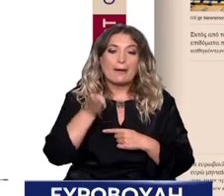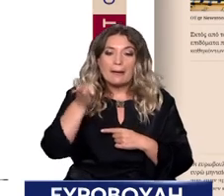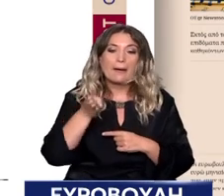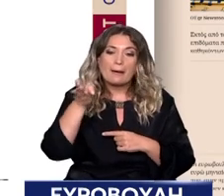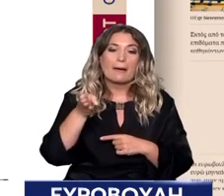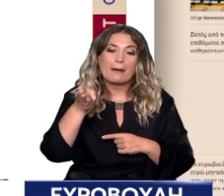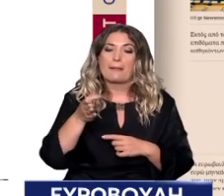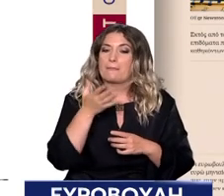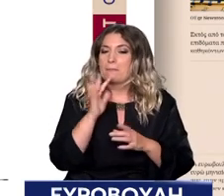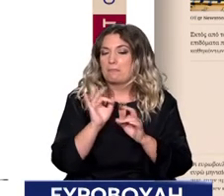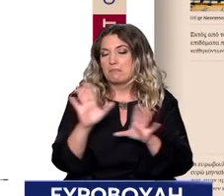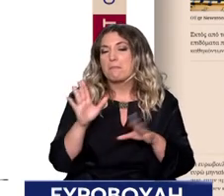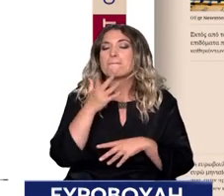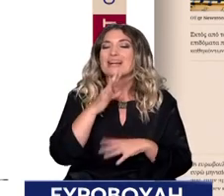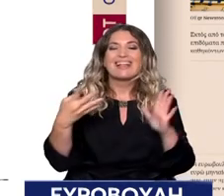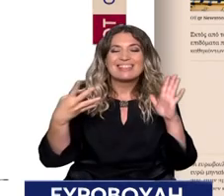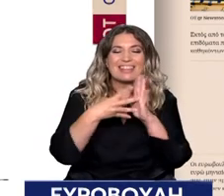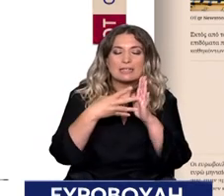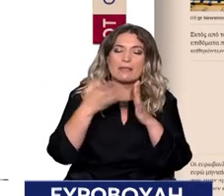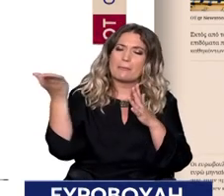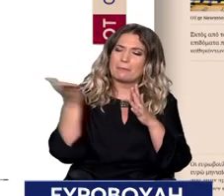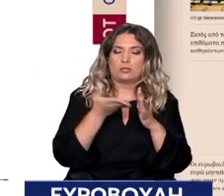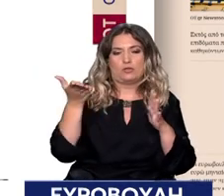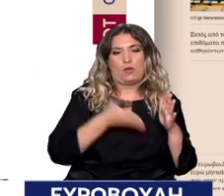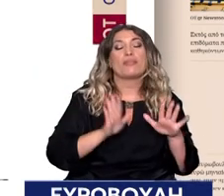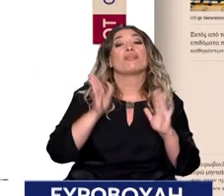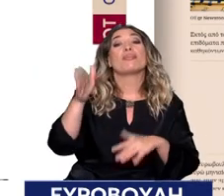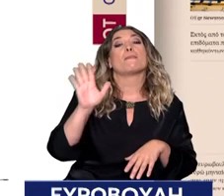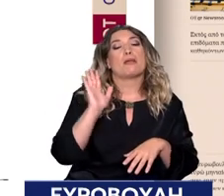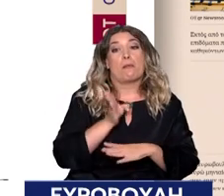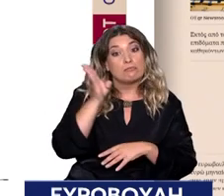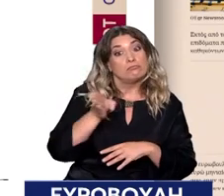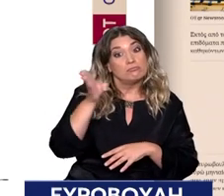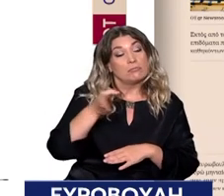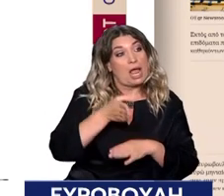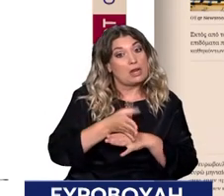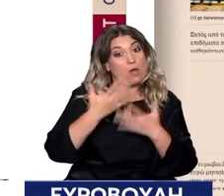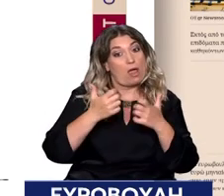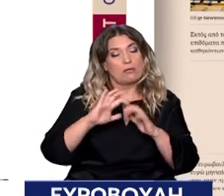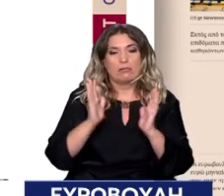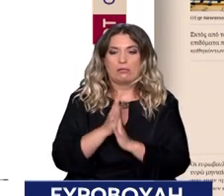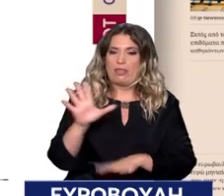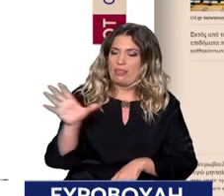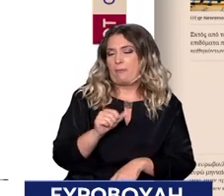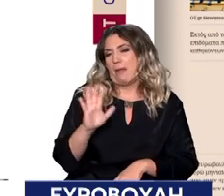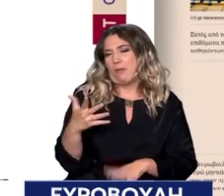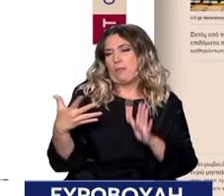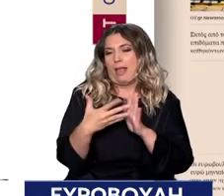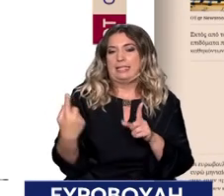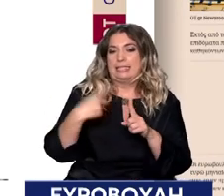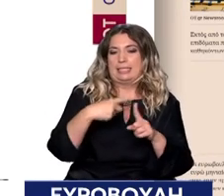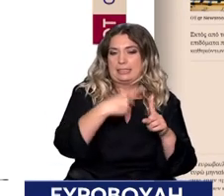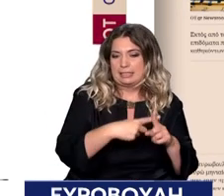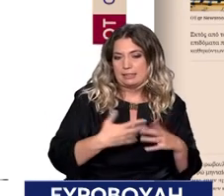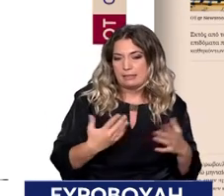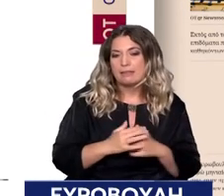Ολομέλειας σε ένα κοινοβουλευτικό έτος, χωρίς αιτιολόγηση, λαμβάνουν το ίμιση αυτού του ποσού. Αυτό σημαίνει ότι μηνιαία και χωρίς να ληφθούν υπόψη οι εθνικοί